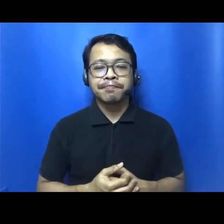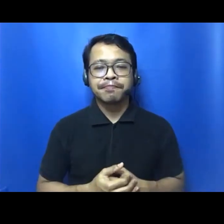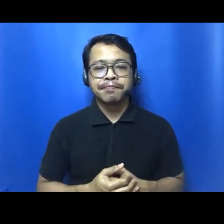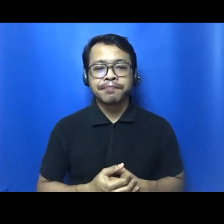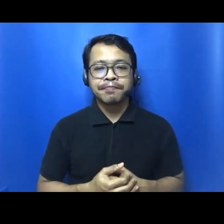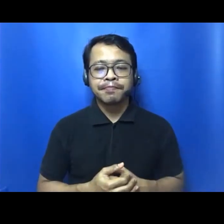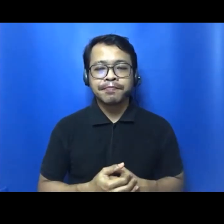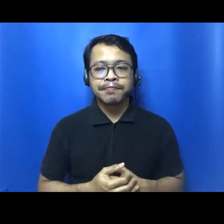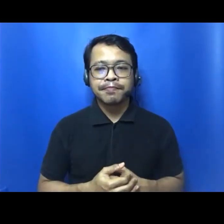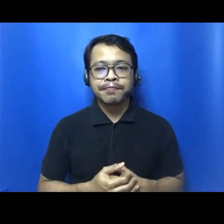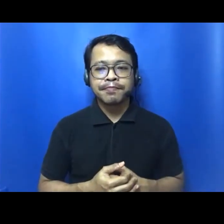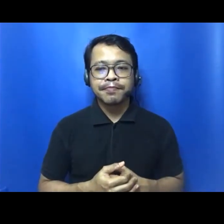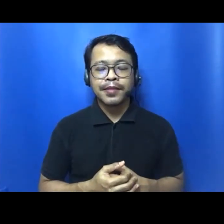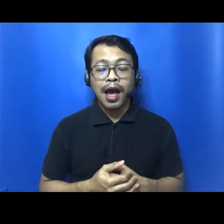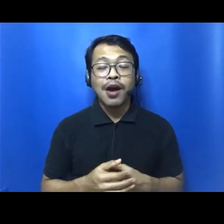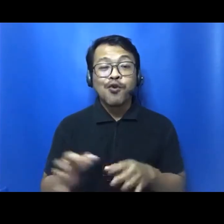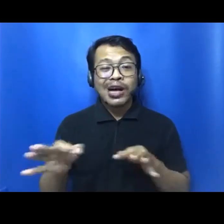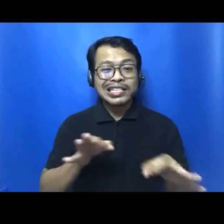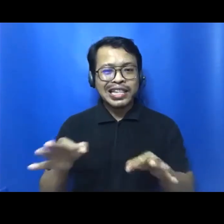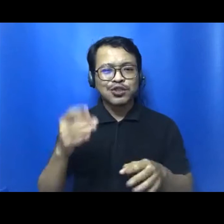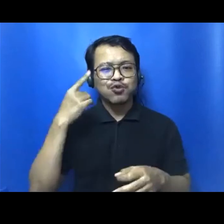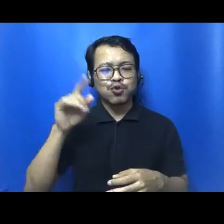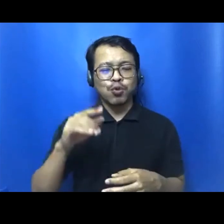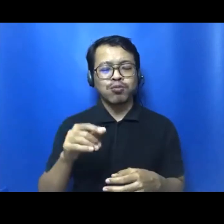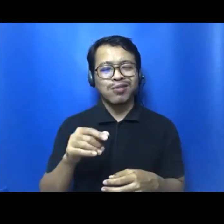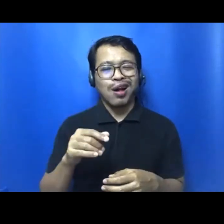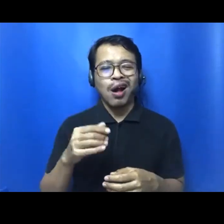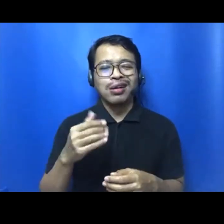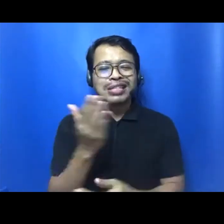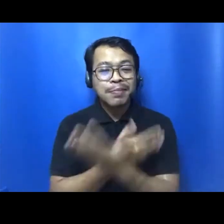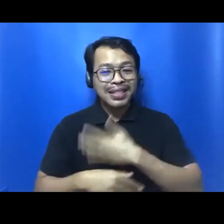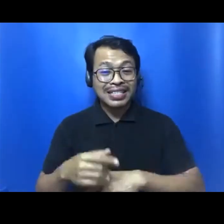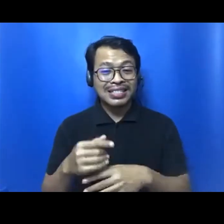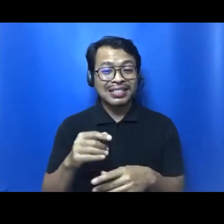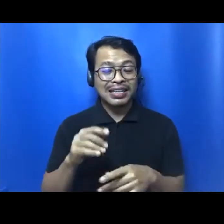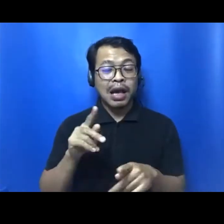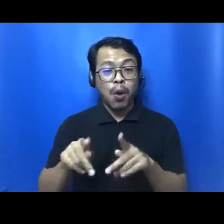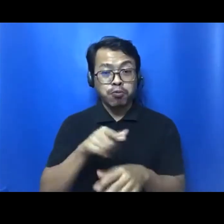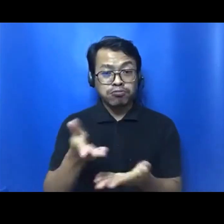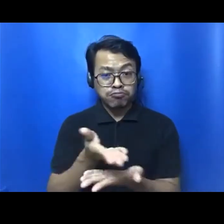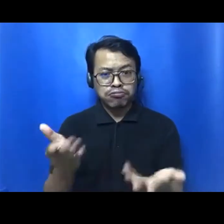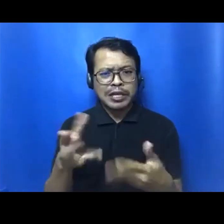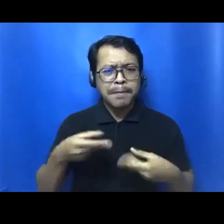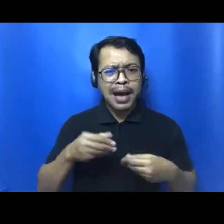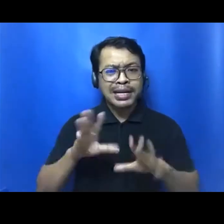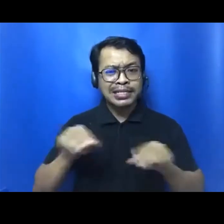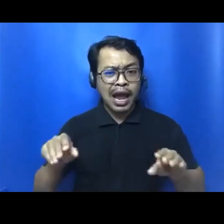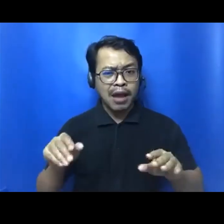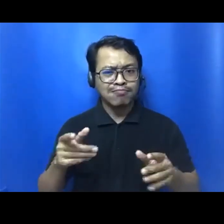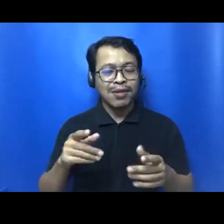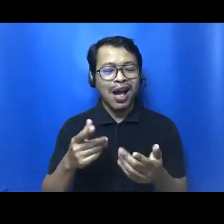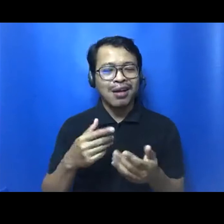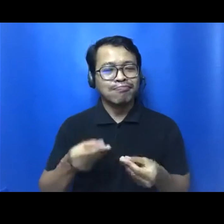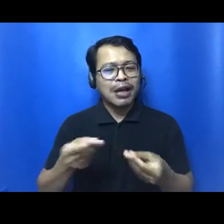diberikan terhadap tenaga kerja disabilitas, ya, yang upaya-upaya yang kita lakukan, yang pertama adalah kita